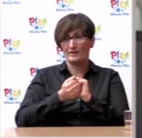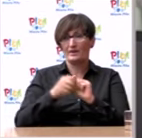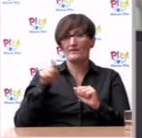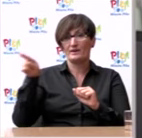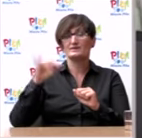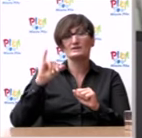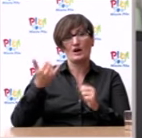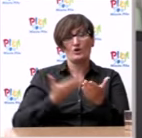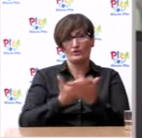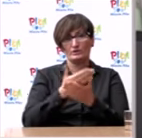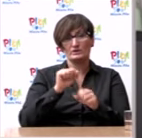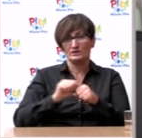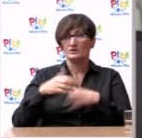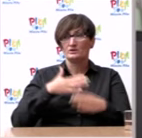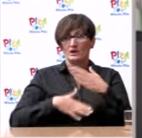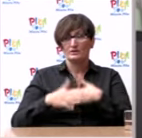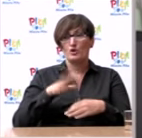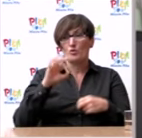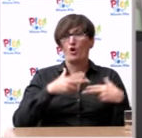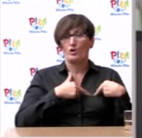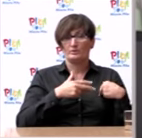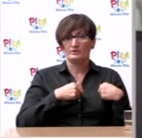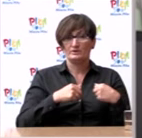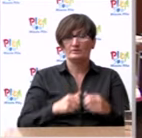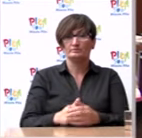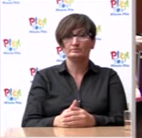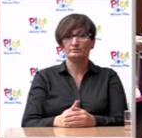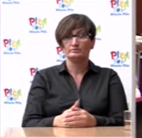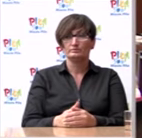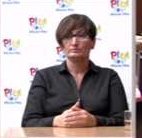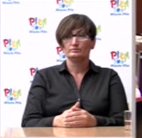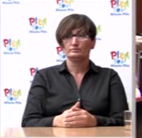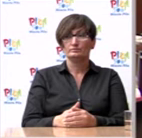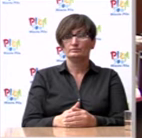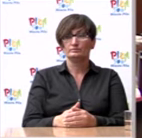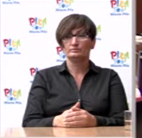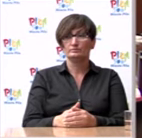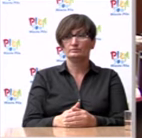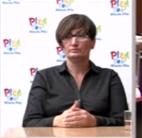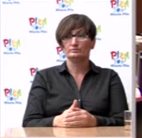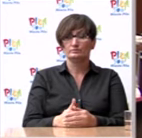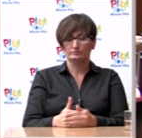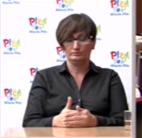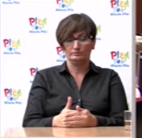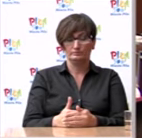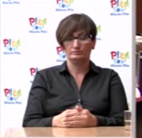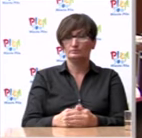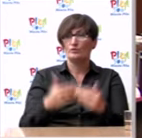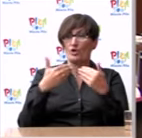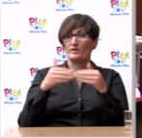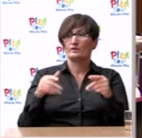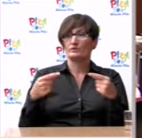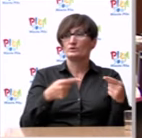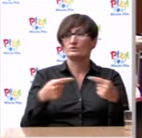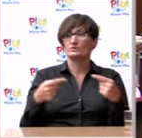jednogłośnie, że to jest dobry projekt. Jesteśmy za. Dziękuję. Dziękuję bardzo. Otwieram dyskusję.